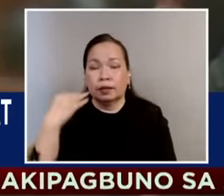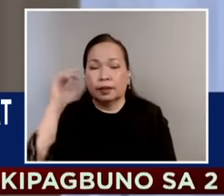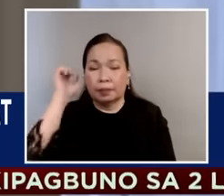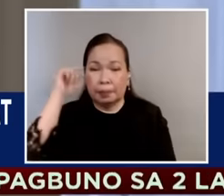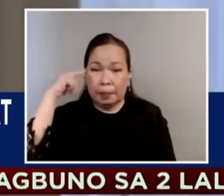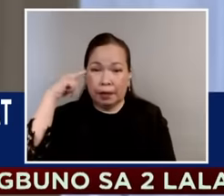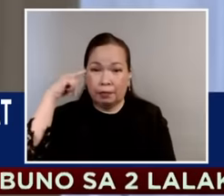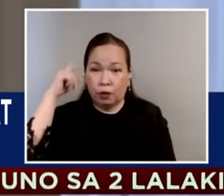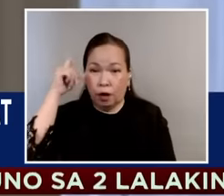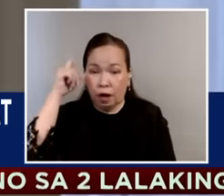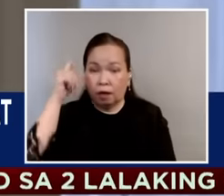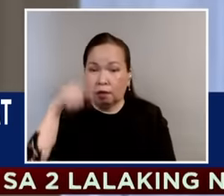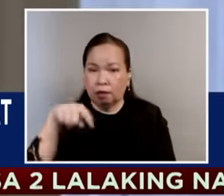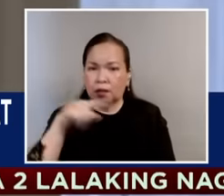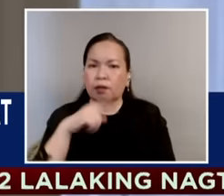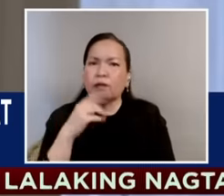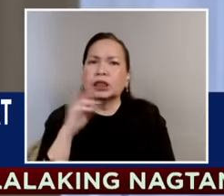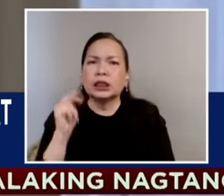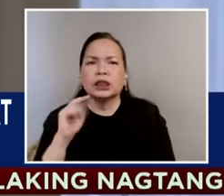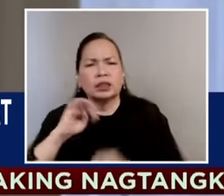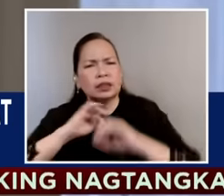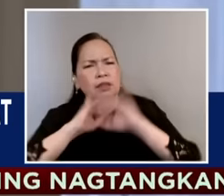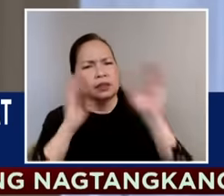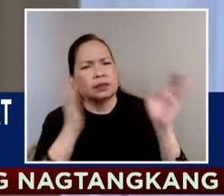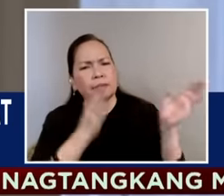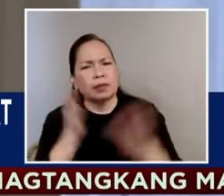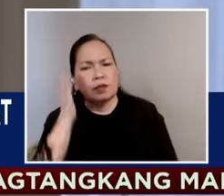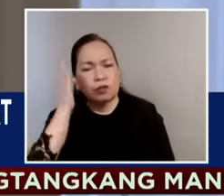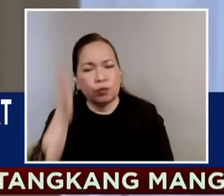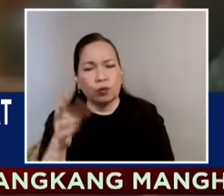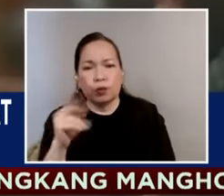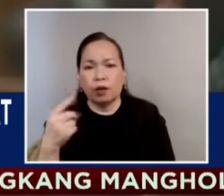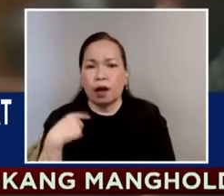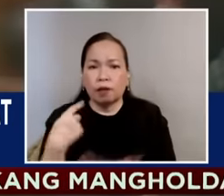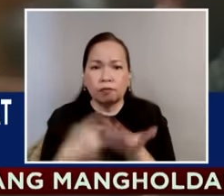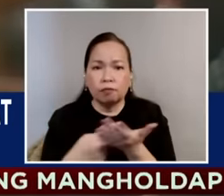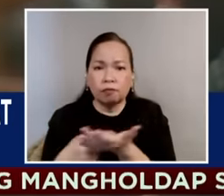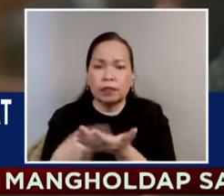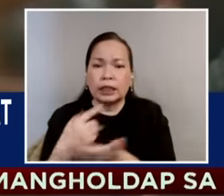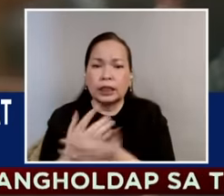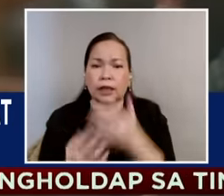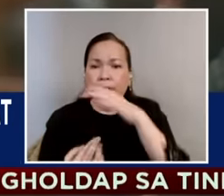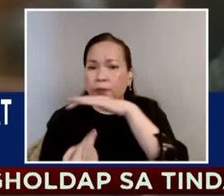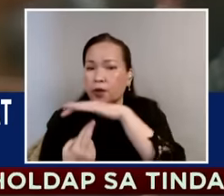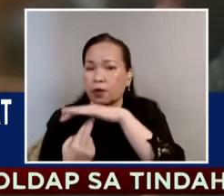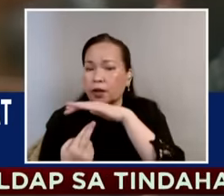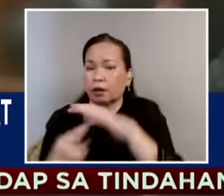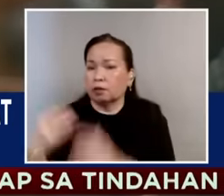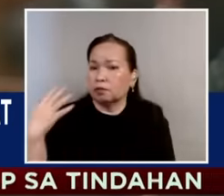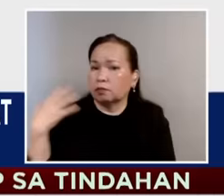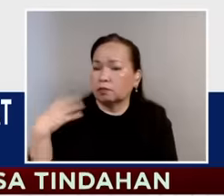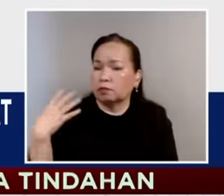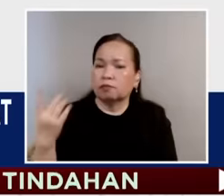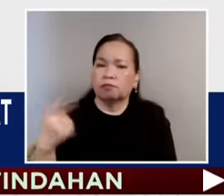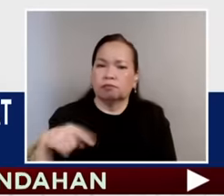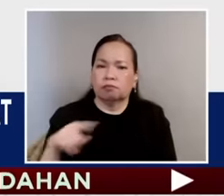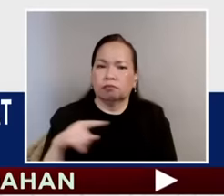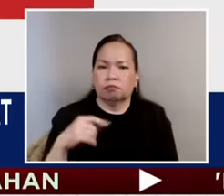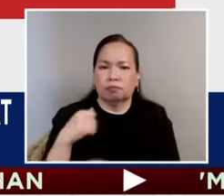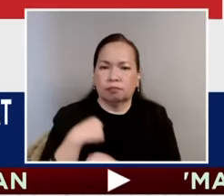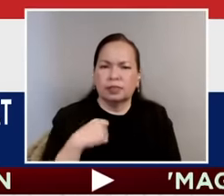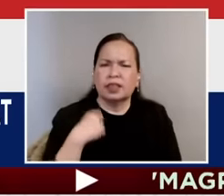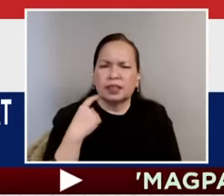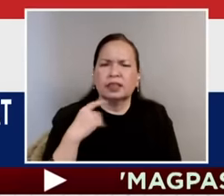ang pinagmulan ng issue kung saan nagkaroon ng diskusyon ng ilang retiradong opisyal ng militar. Para kay Honasan, bahagi lamang ito